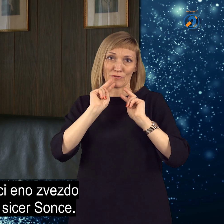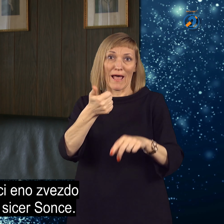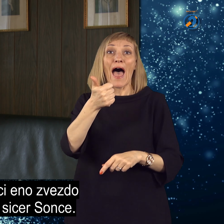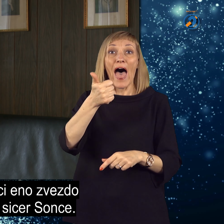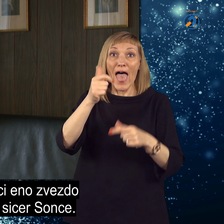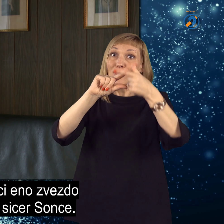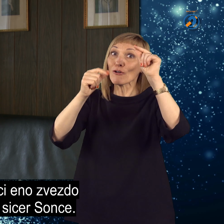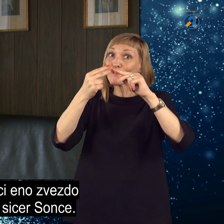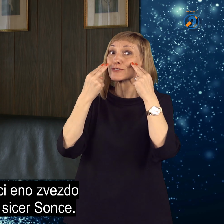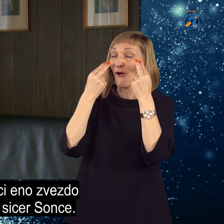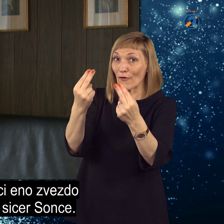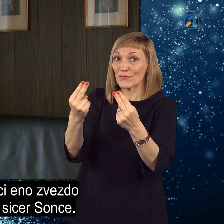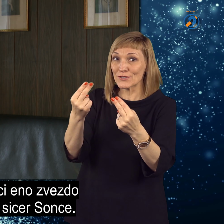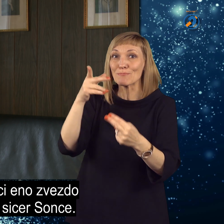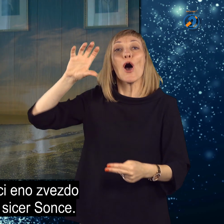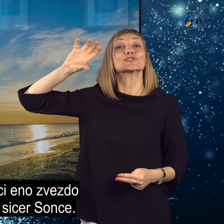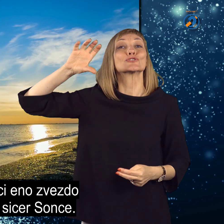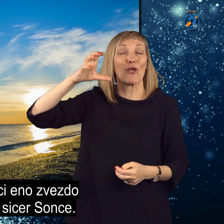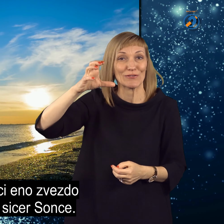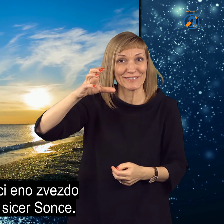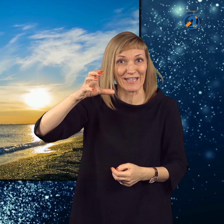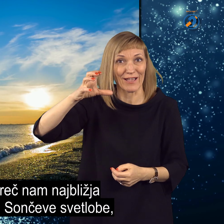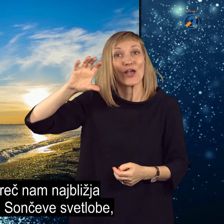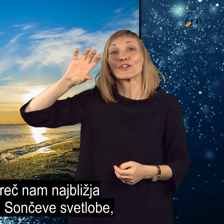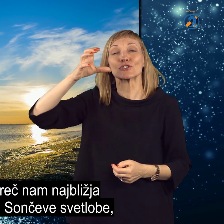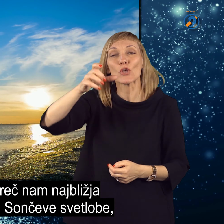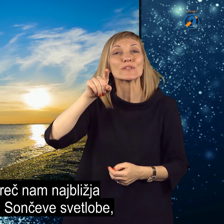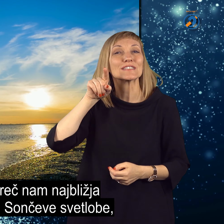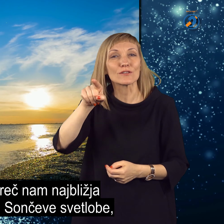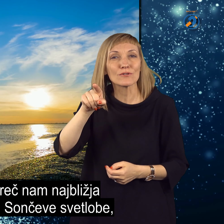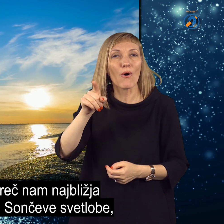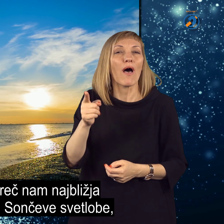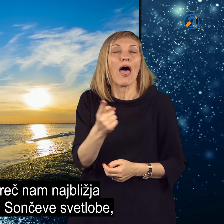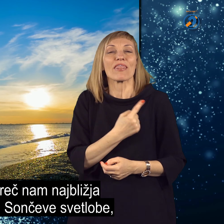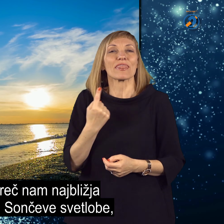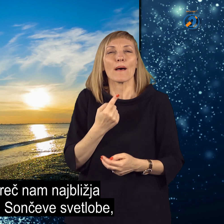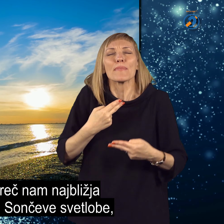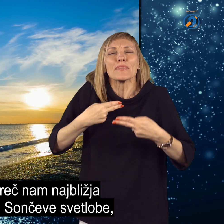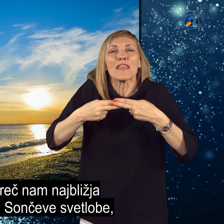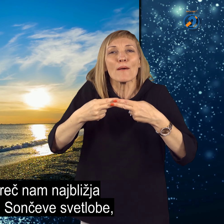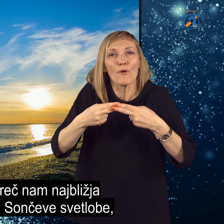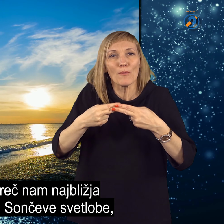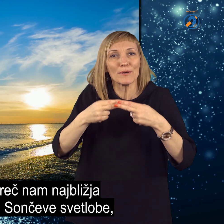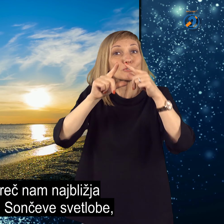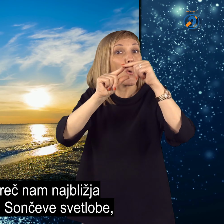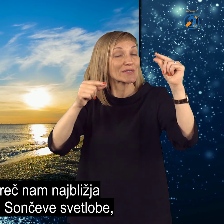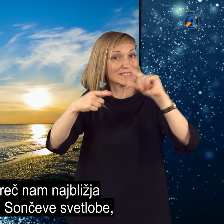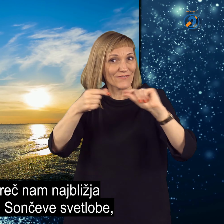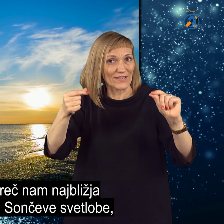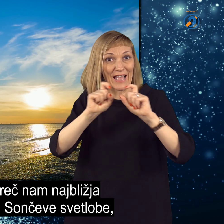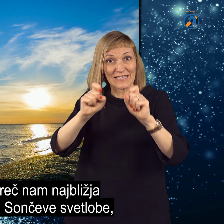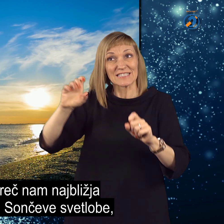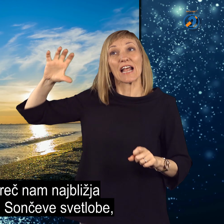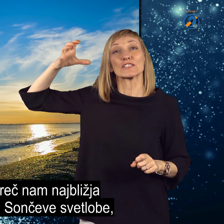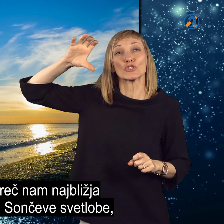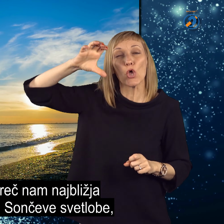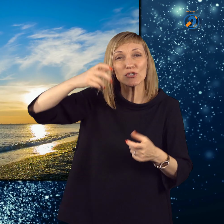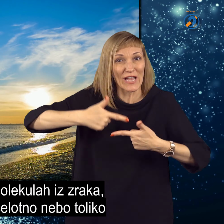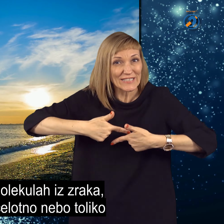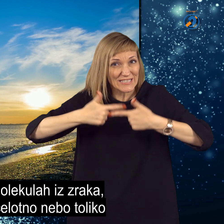resnici eno zvezdo vidimo in sicer sonce. Sonce je namreč najbližja zvezda in zaradi